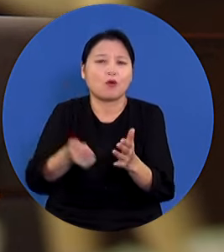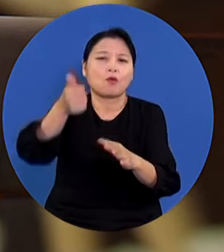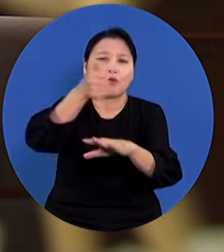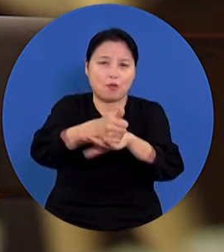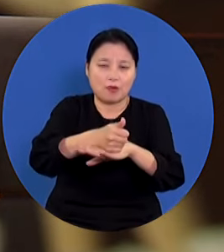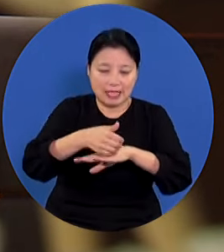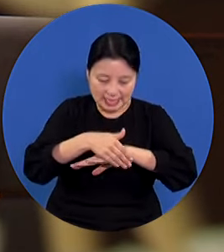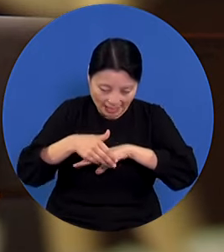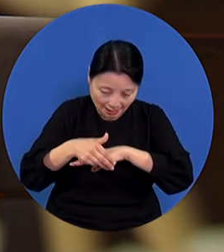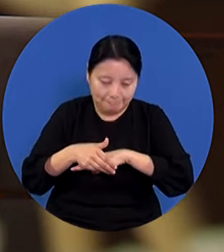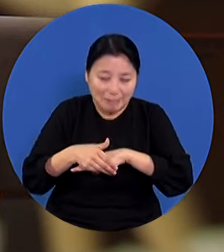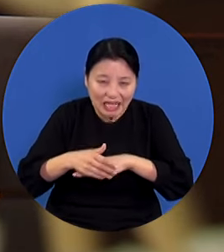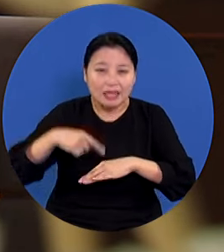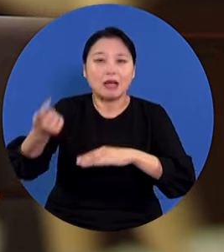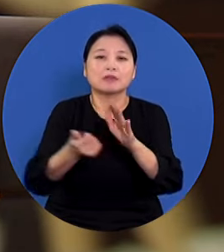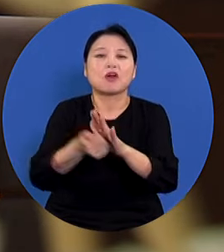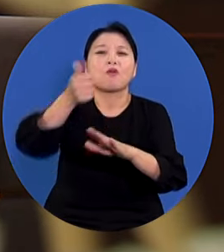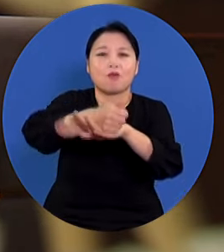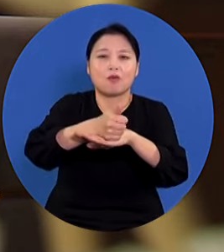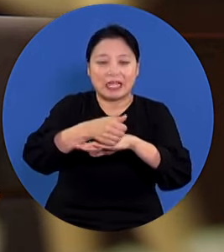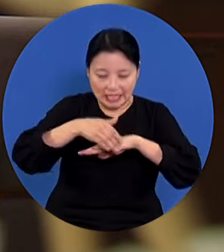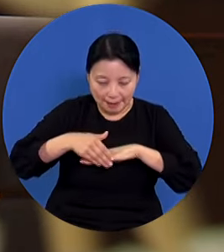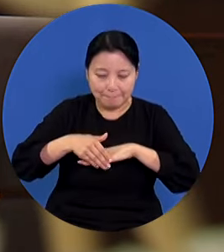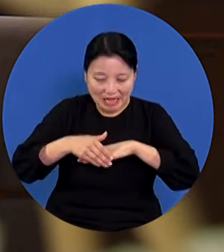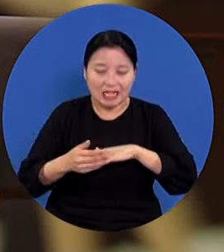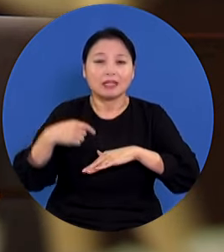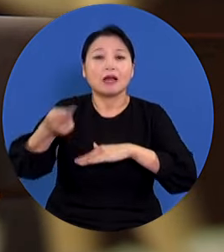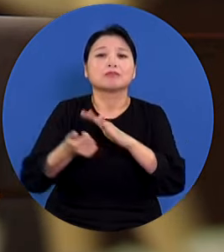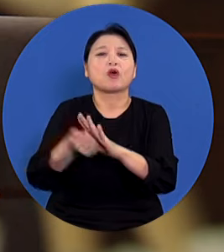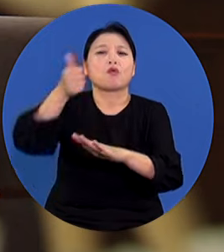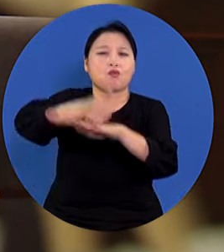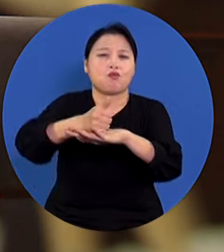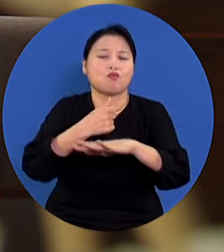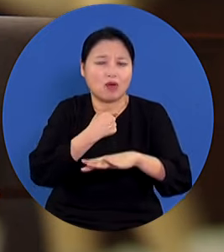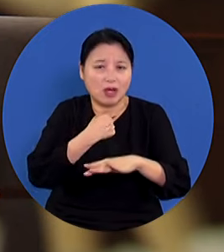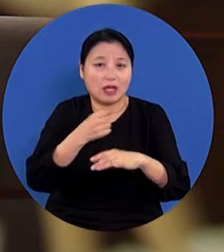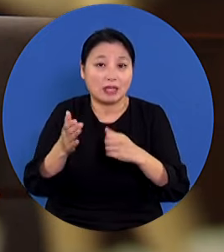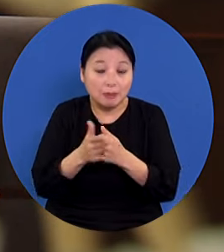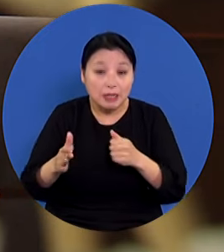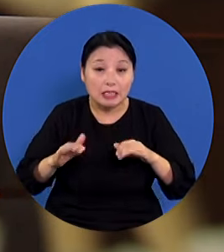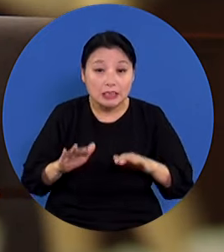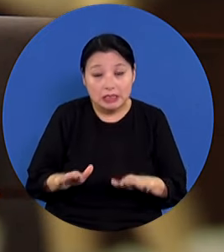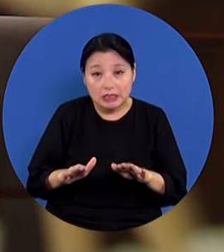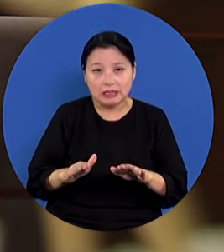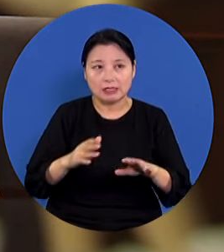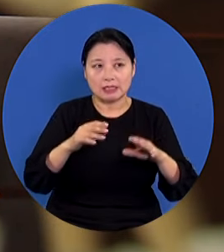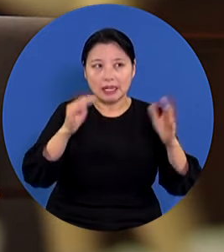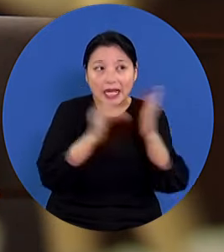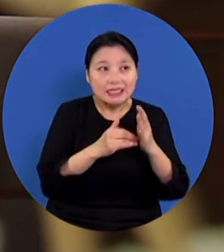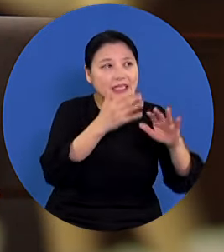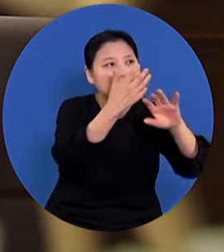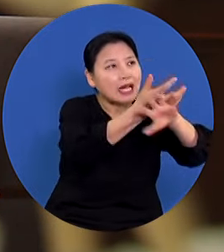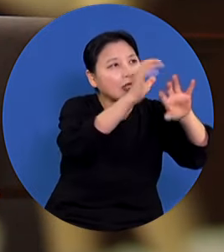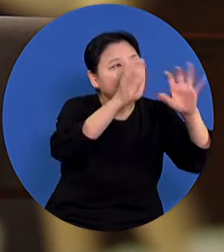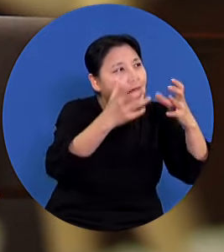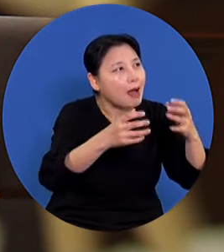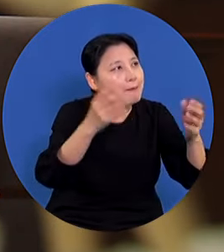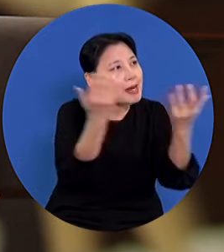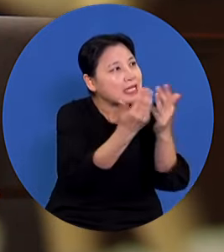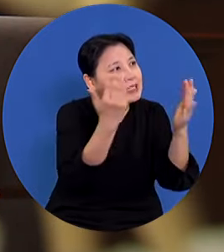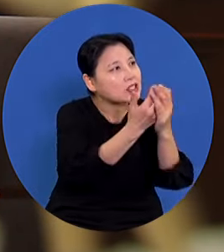계획을 해서 성공적인 방향으로 가야 되는데 그거를 하는 방법의 최선의 방법이 일단 우리보다 앞서간 사람들의 사례를